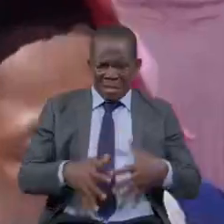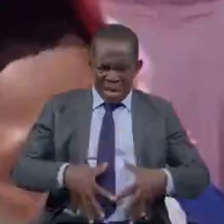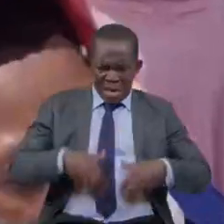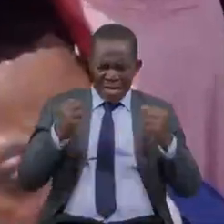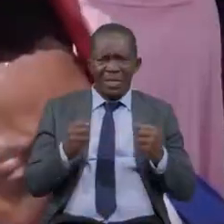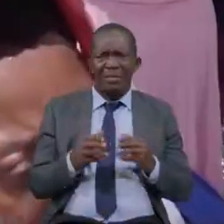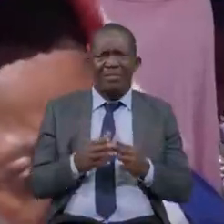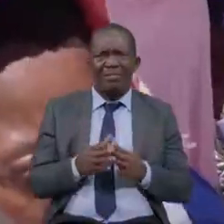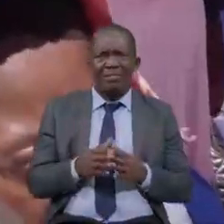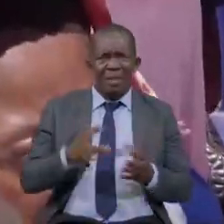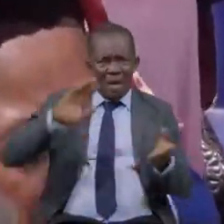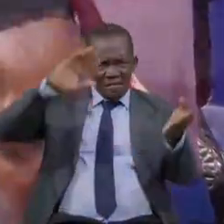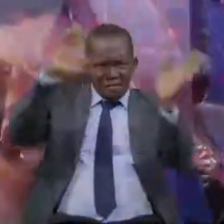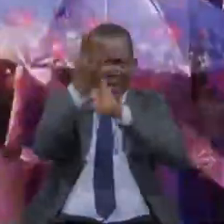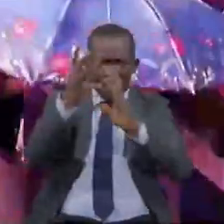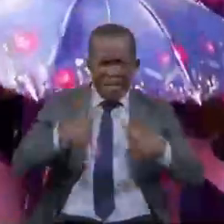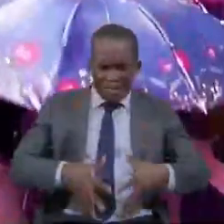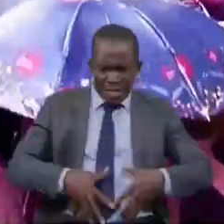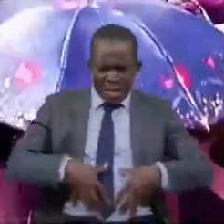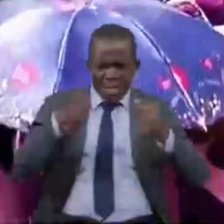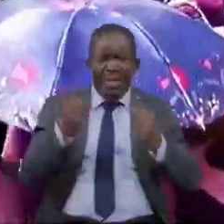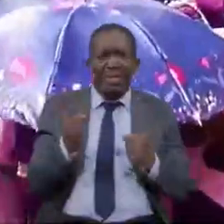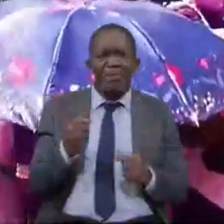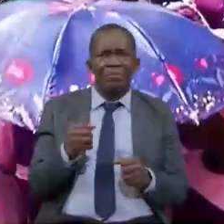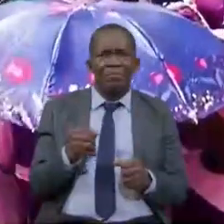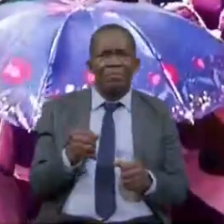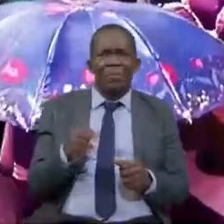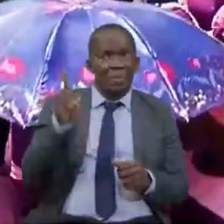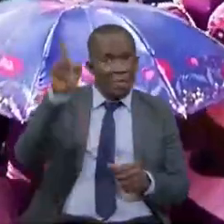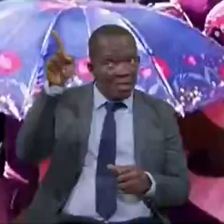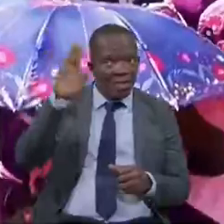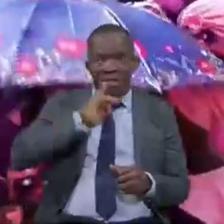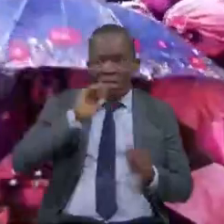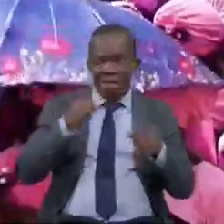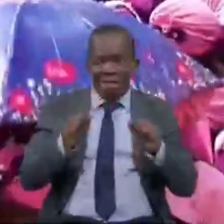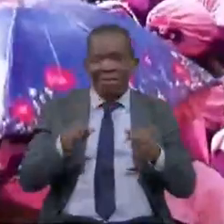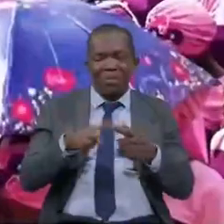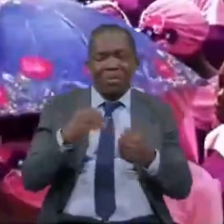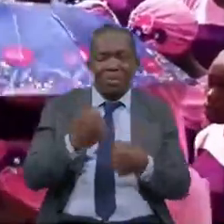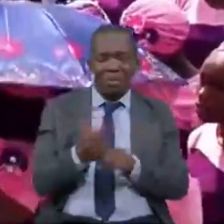violent, capable de t'aider à vaincre.